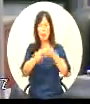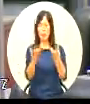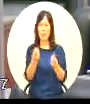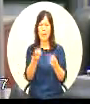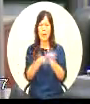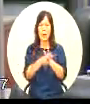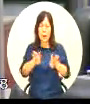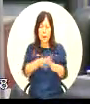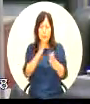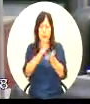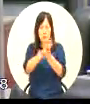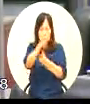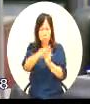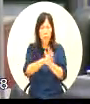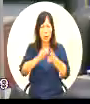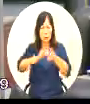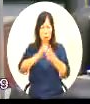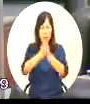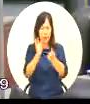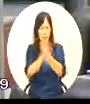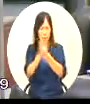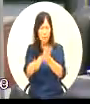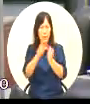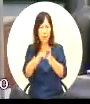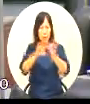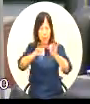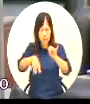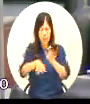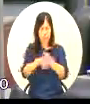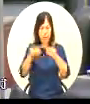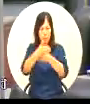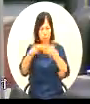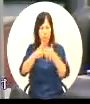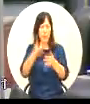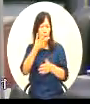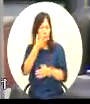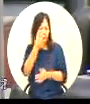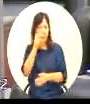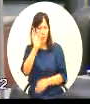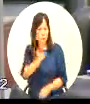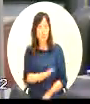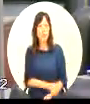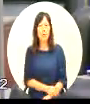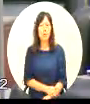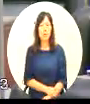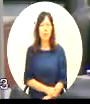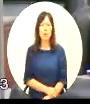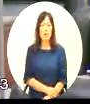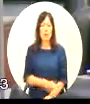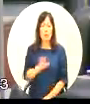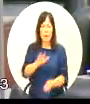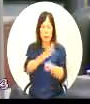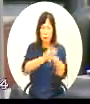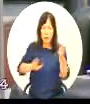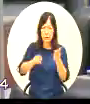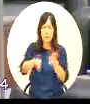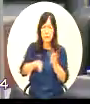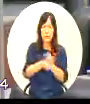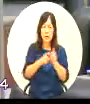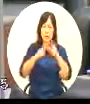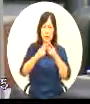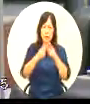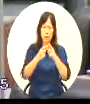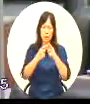开辟以后，绝对可以有助于我们地方的交通网络的便利性。那也有助于带动我们整个人口